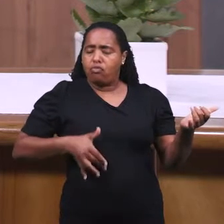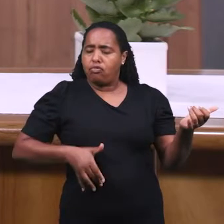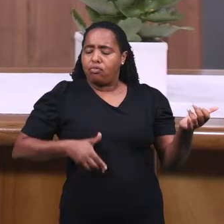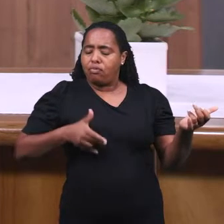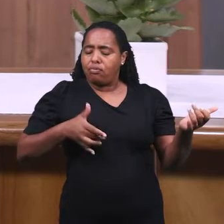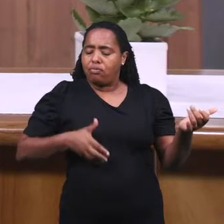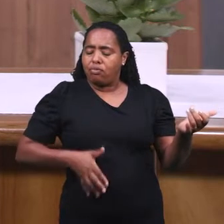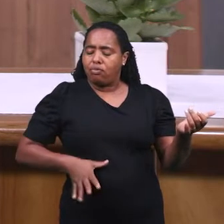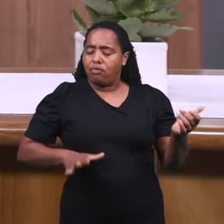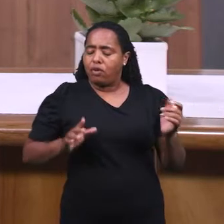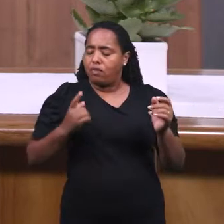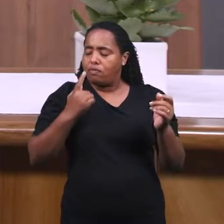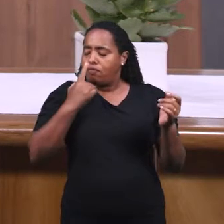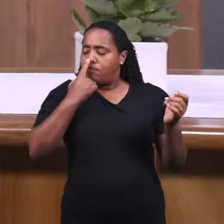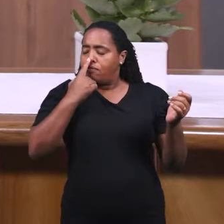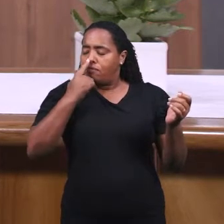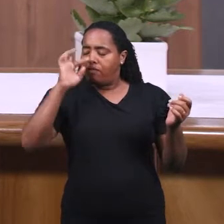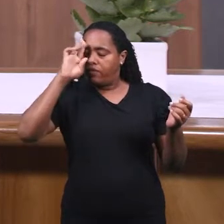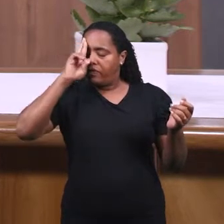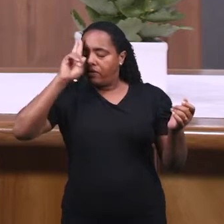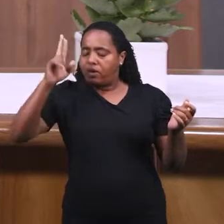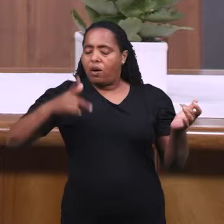ночи, он пошел, взял